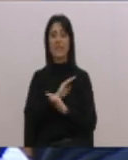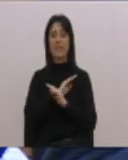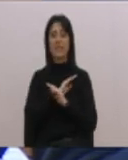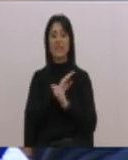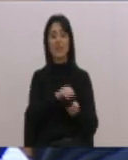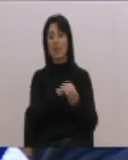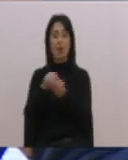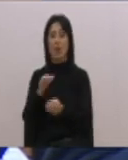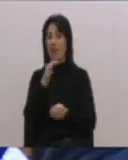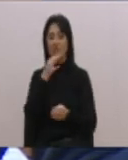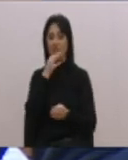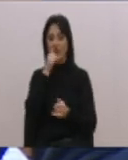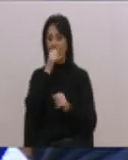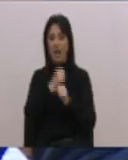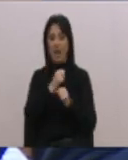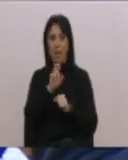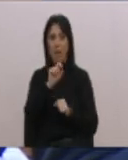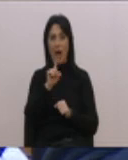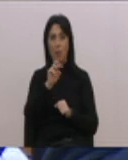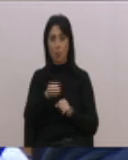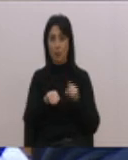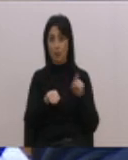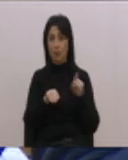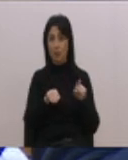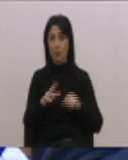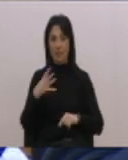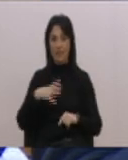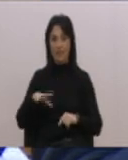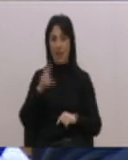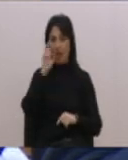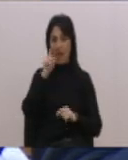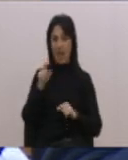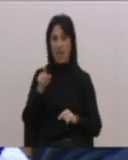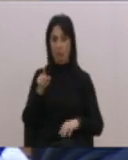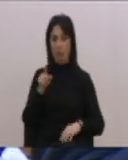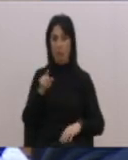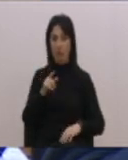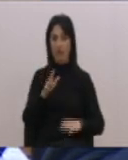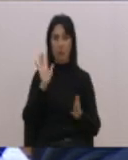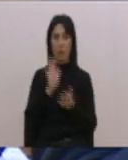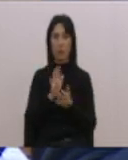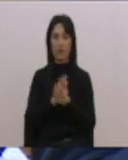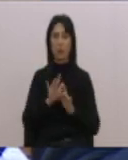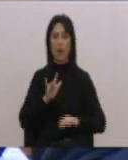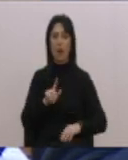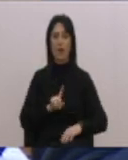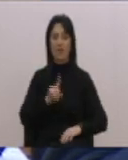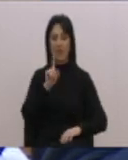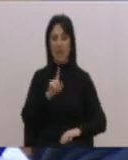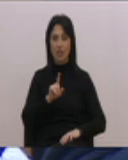გამოყვანა ჯერაც ვერ ხერხდება ბახმუტიდან, საქართველოს ხელისუფლებამ უბინძურესი კამპანია